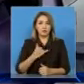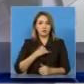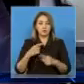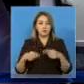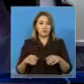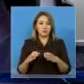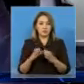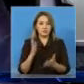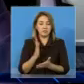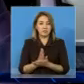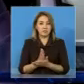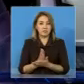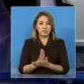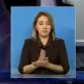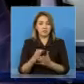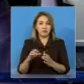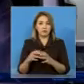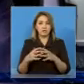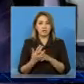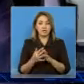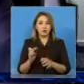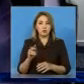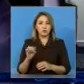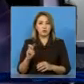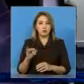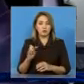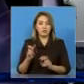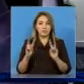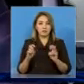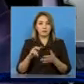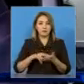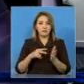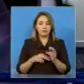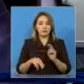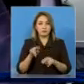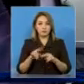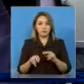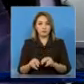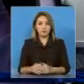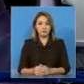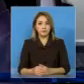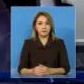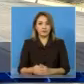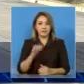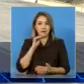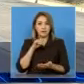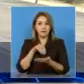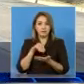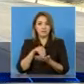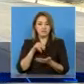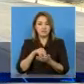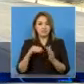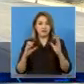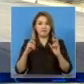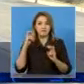проекты есть, в Каракутовском сельском округе, Туолан. Планируют строить птицефабрику. Что